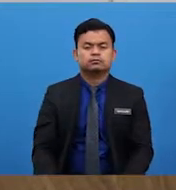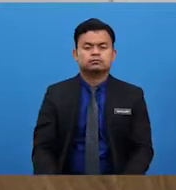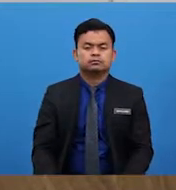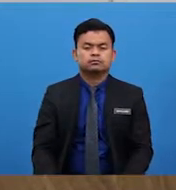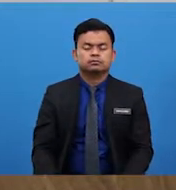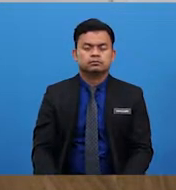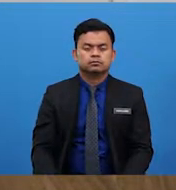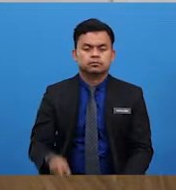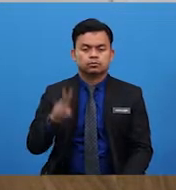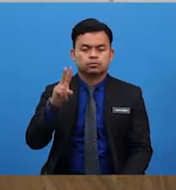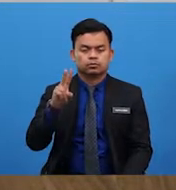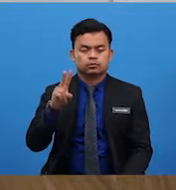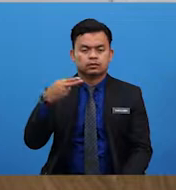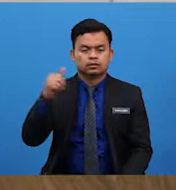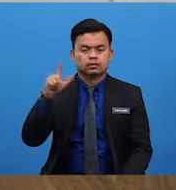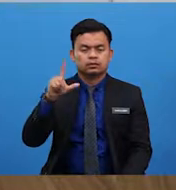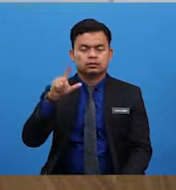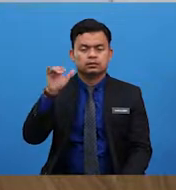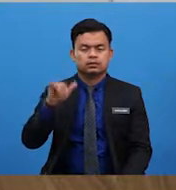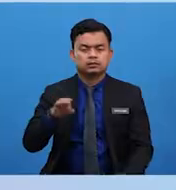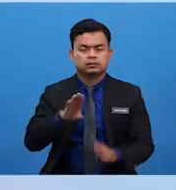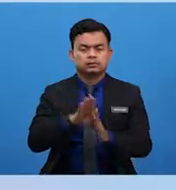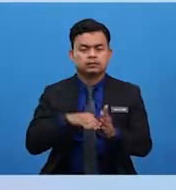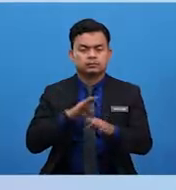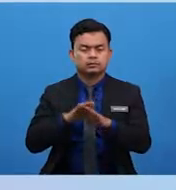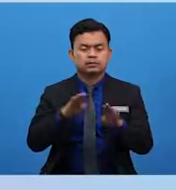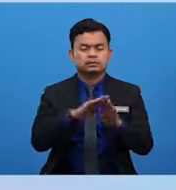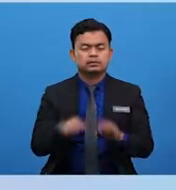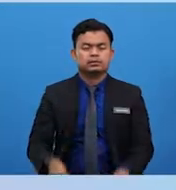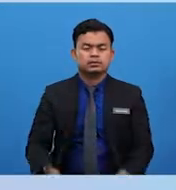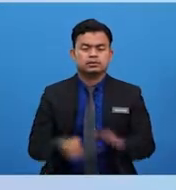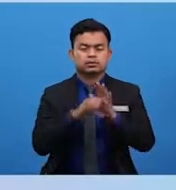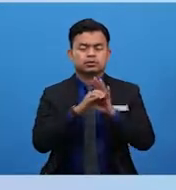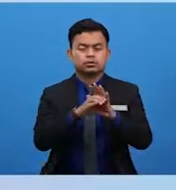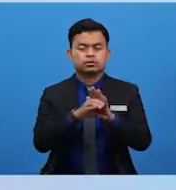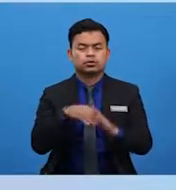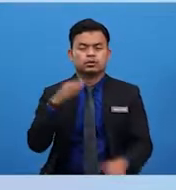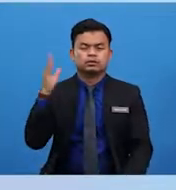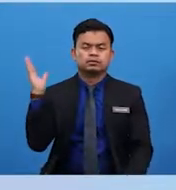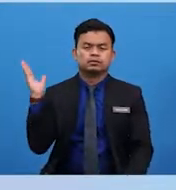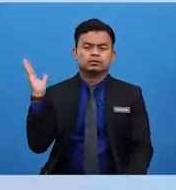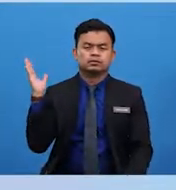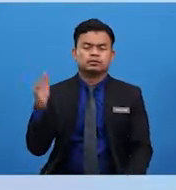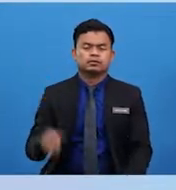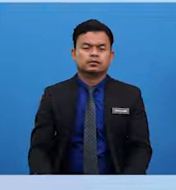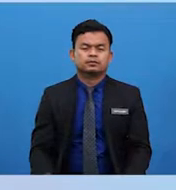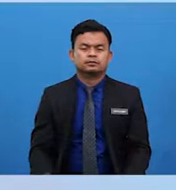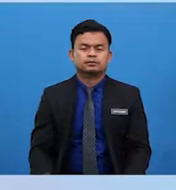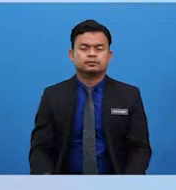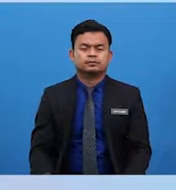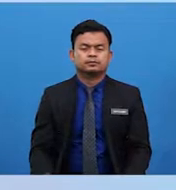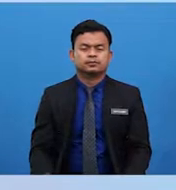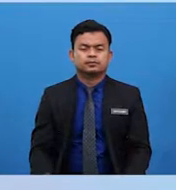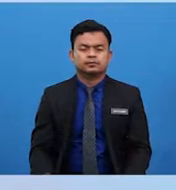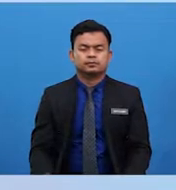ialah dua perkara yang lebih Zoya Sigmund Coba kita lihat lukisan contohnya Oke mudah tapi mampu